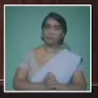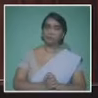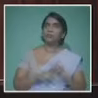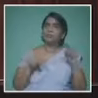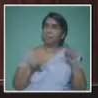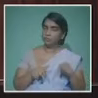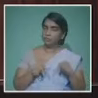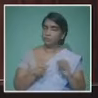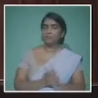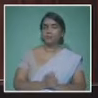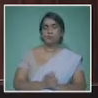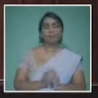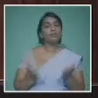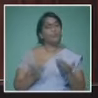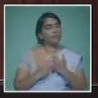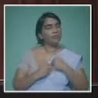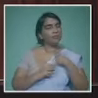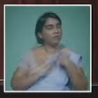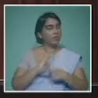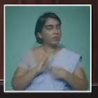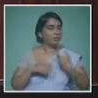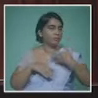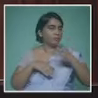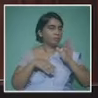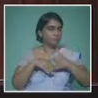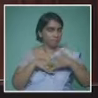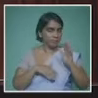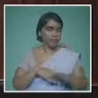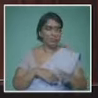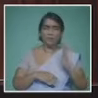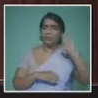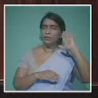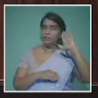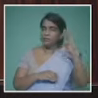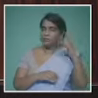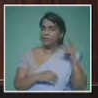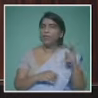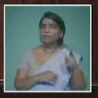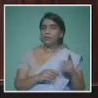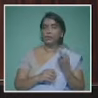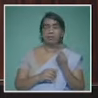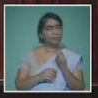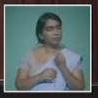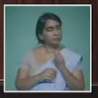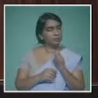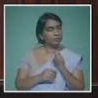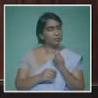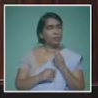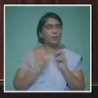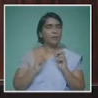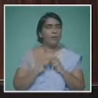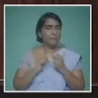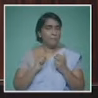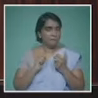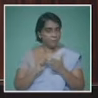අද අපේ රට මුහුණ දෙන අද්විතීය ආර්ථික